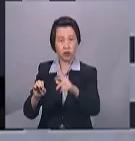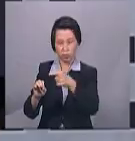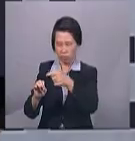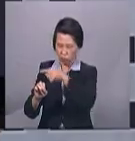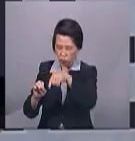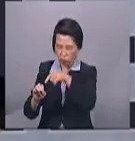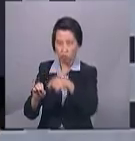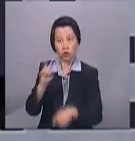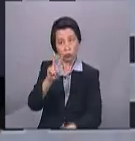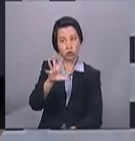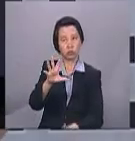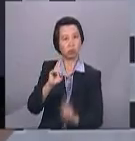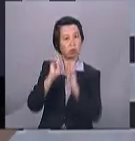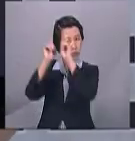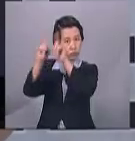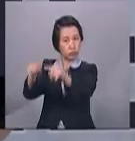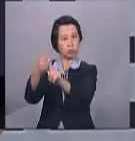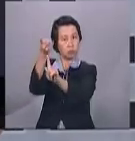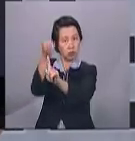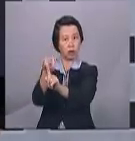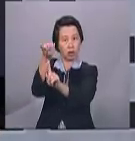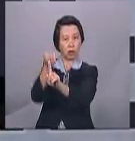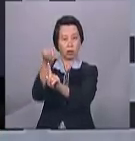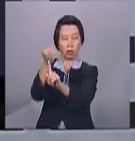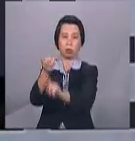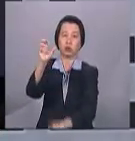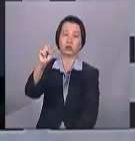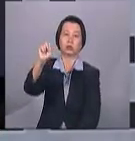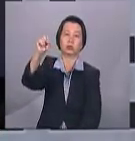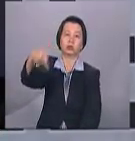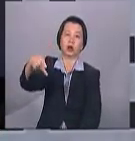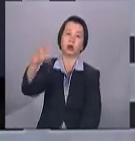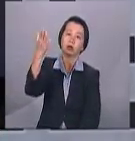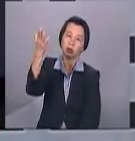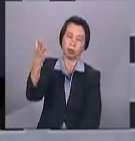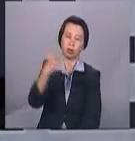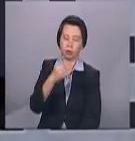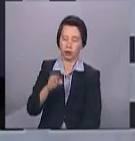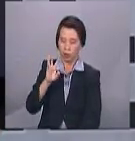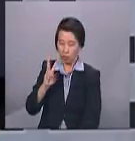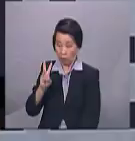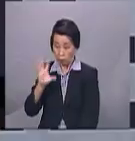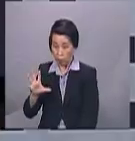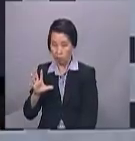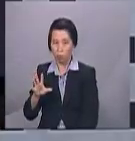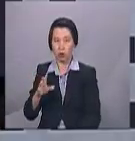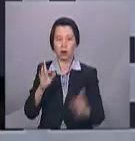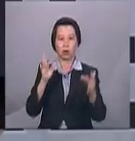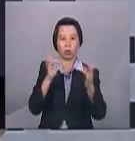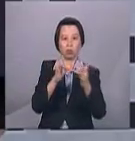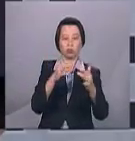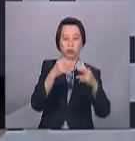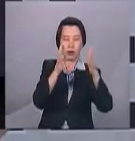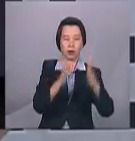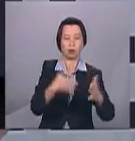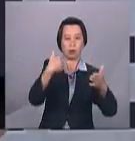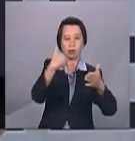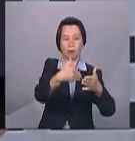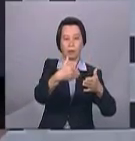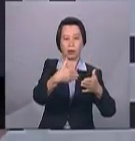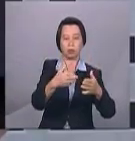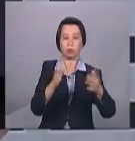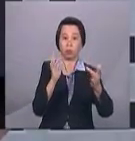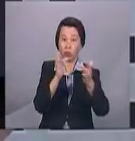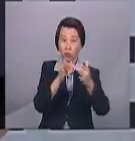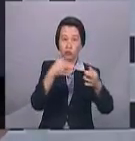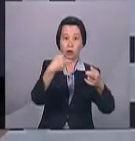Masjid Siptaling, dan 65 kes kontak rapat dan lain-lain. Dan